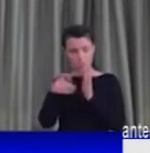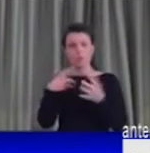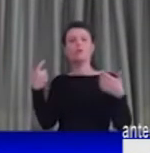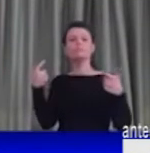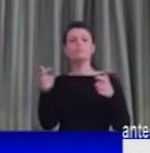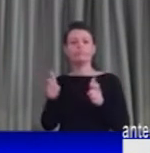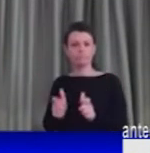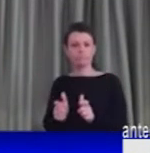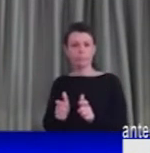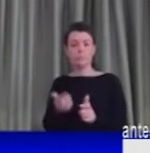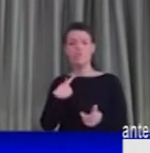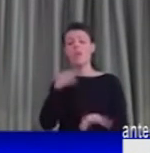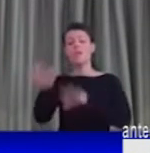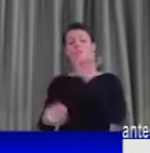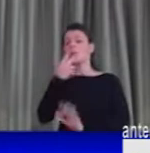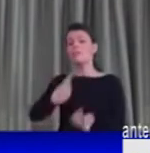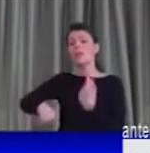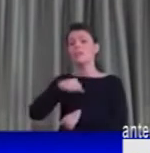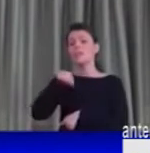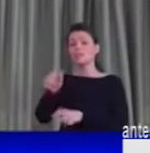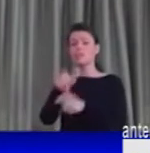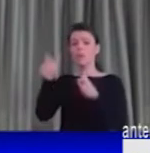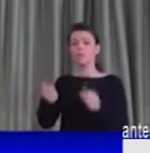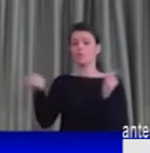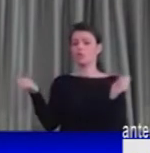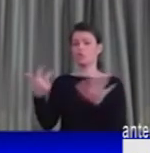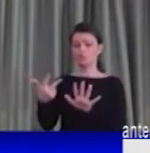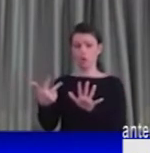delle terapie intensive è più 18, siamo a